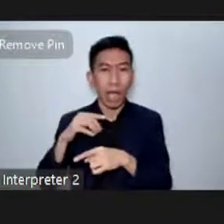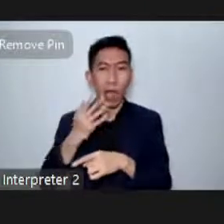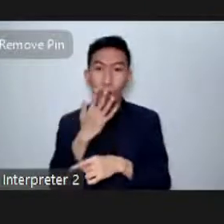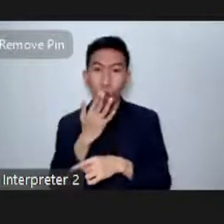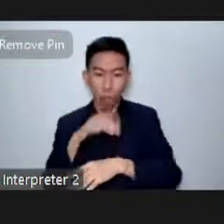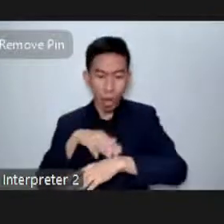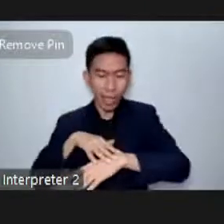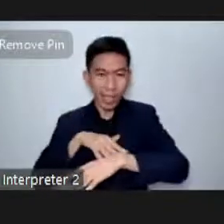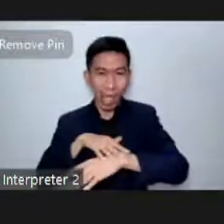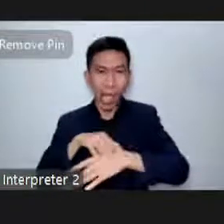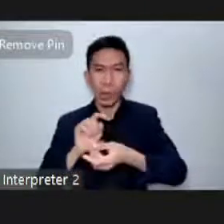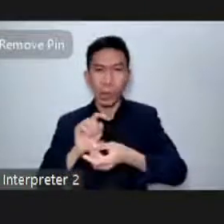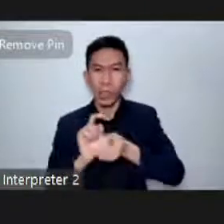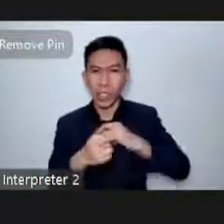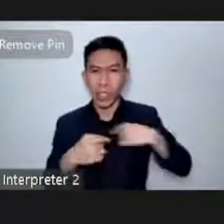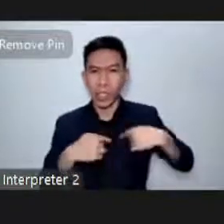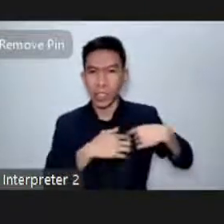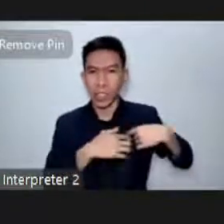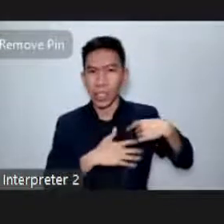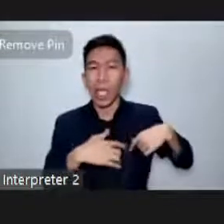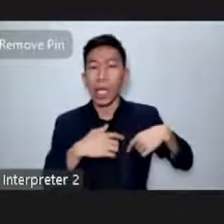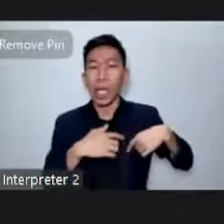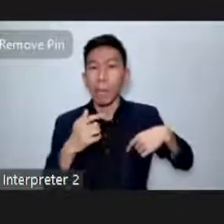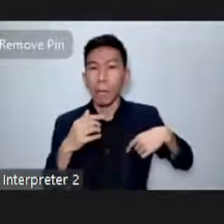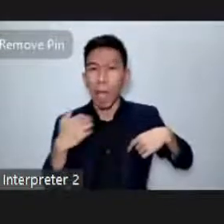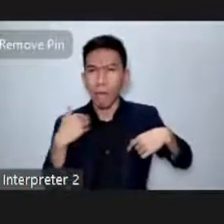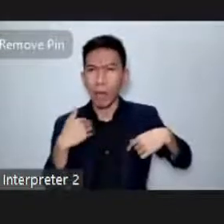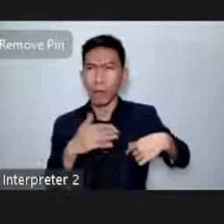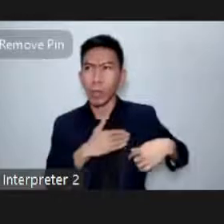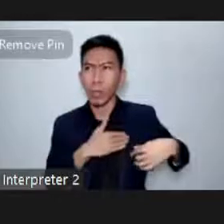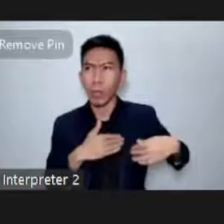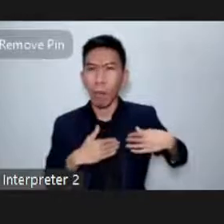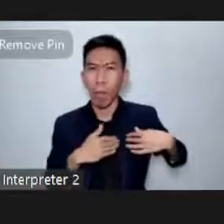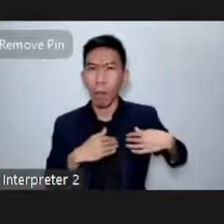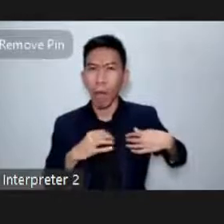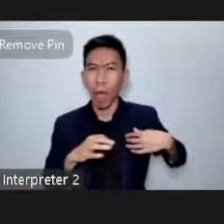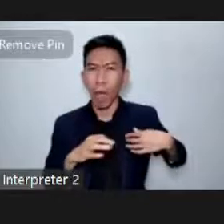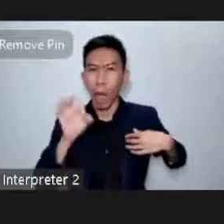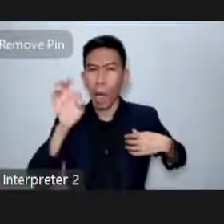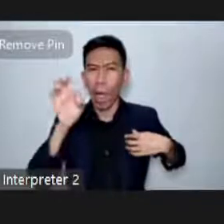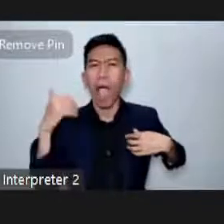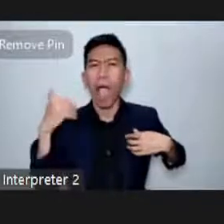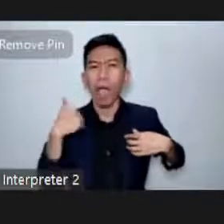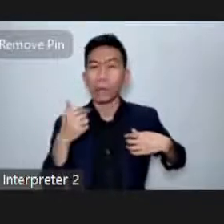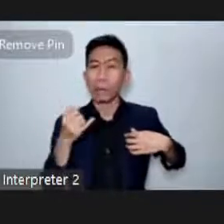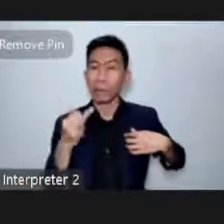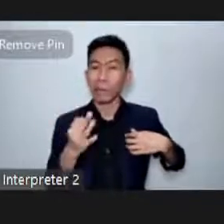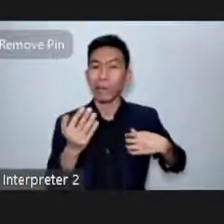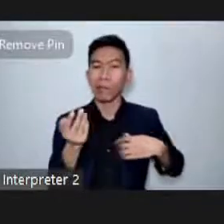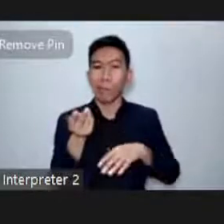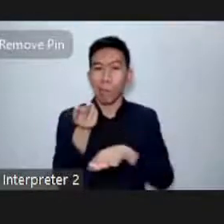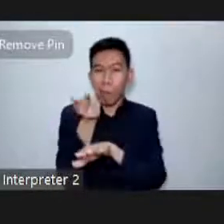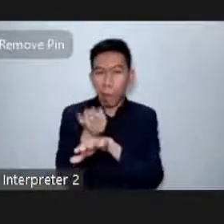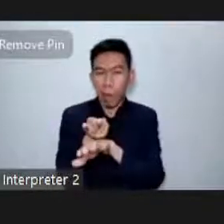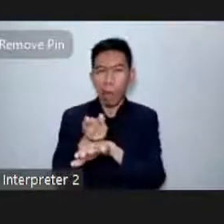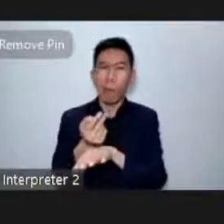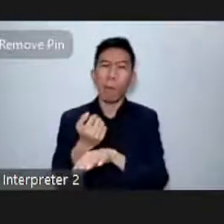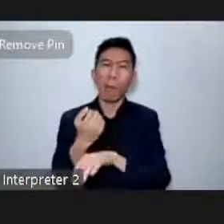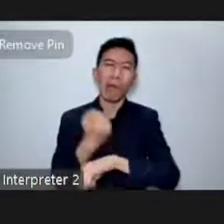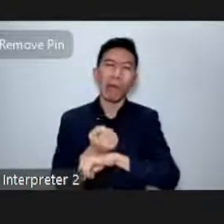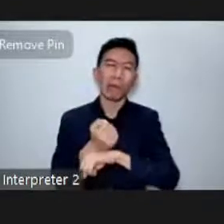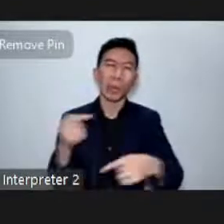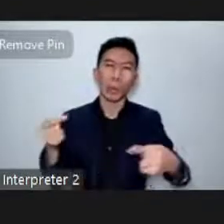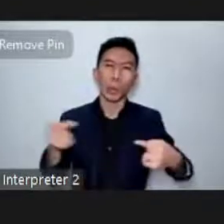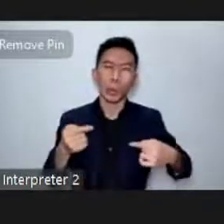may nakapana akong bukol. Kapag nahihiga ako, masakit ang breast ko at mahirap matulog.